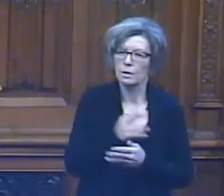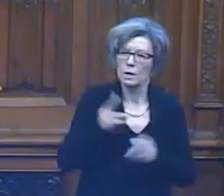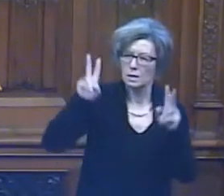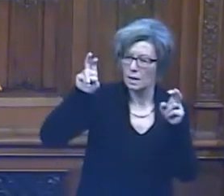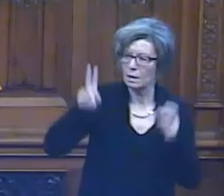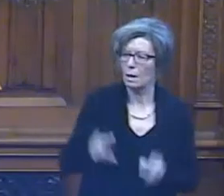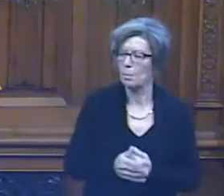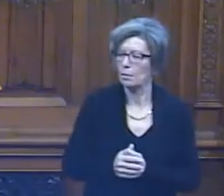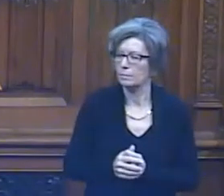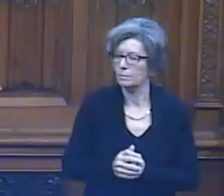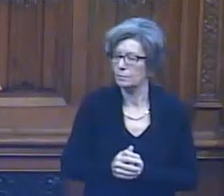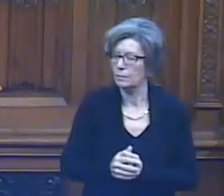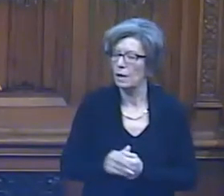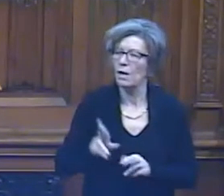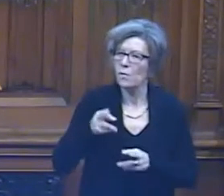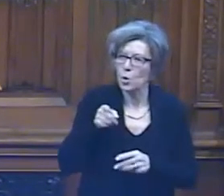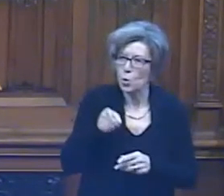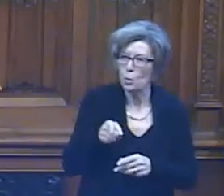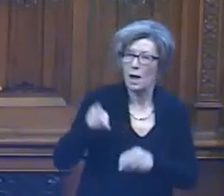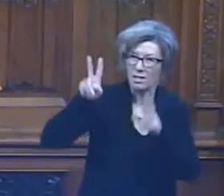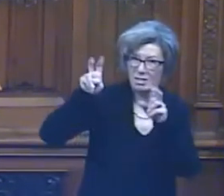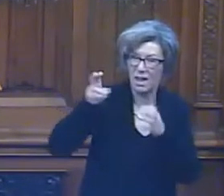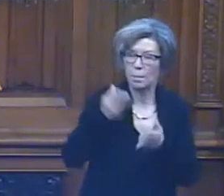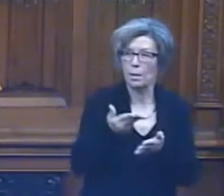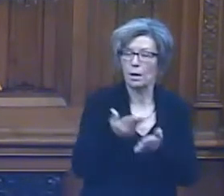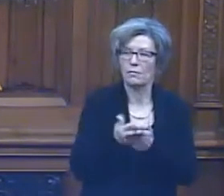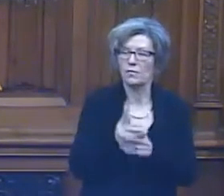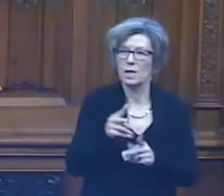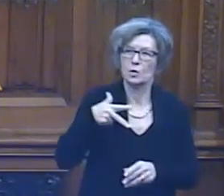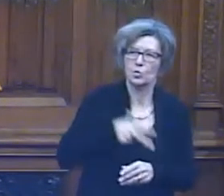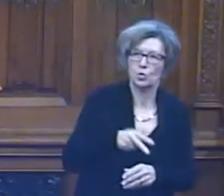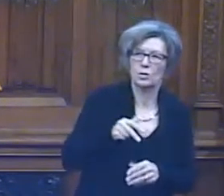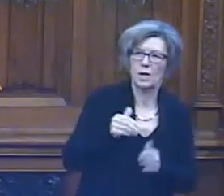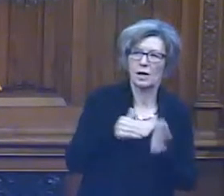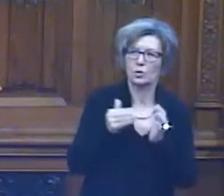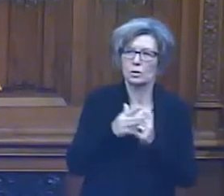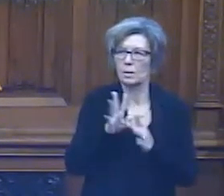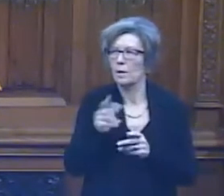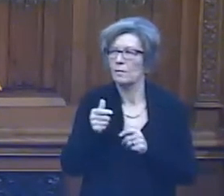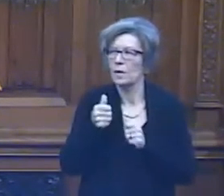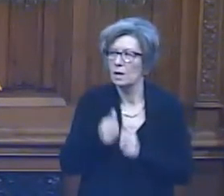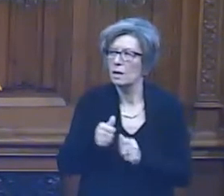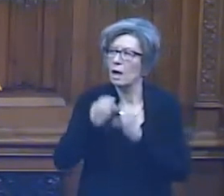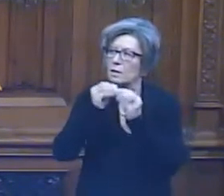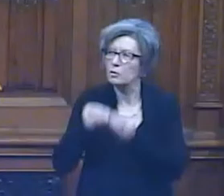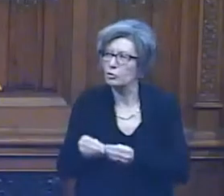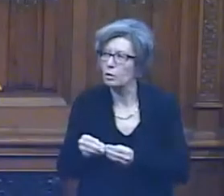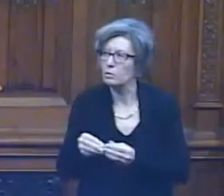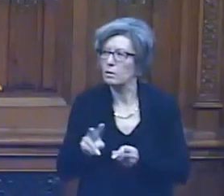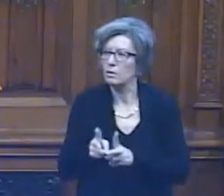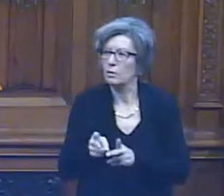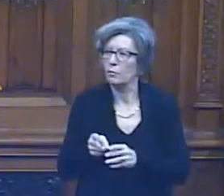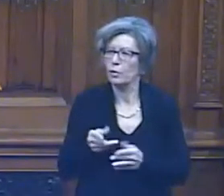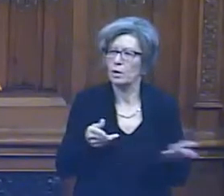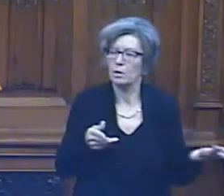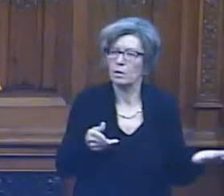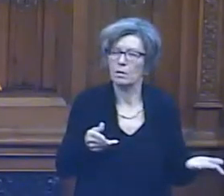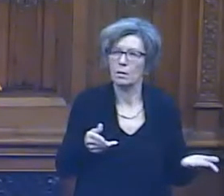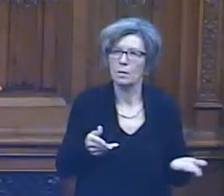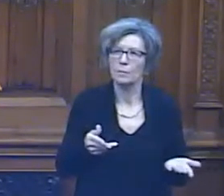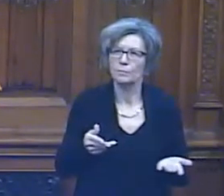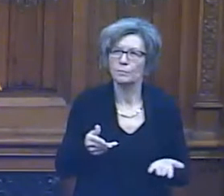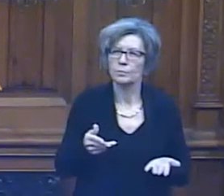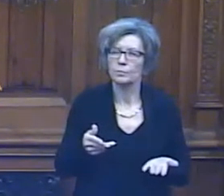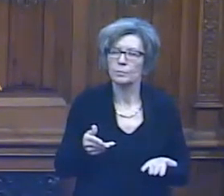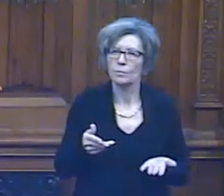Thema, denn das Thema, wie man Sozialsysteme nachhaltig gestalten kann und wie sie auch